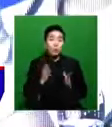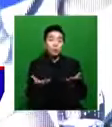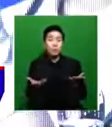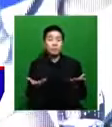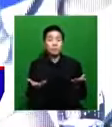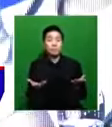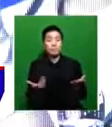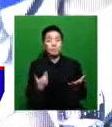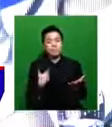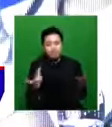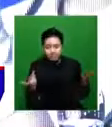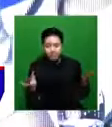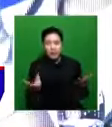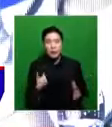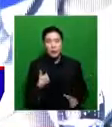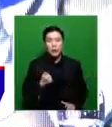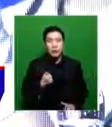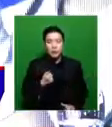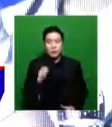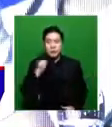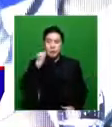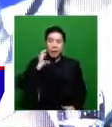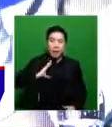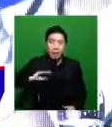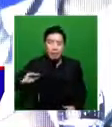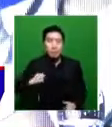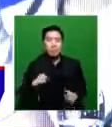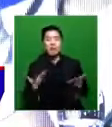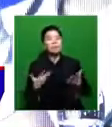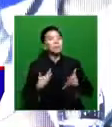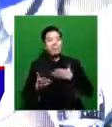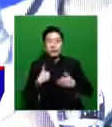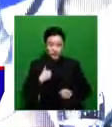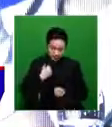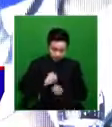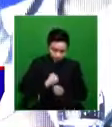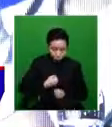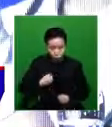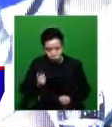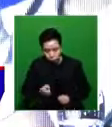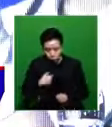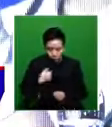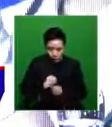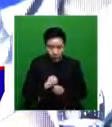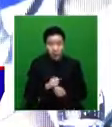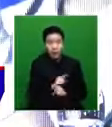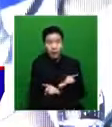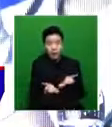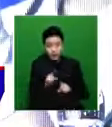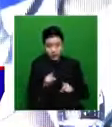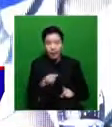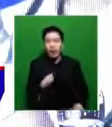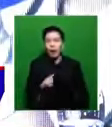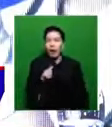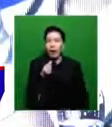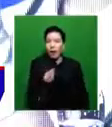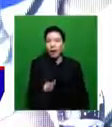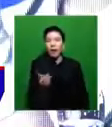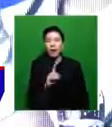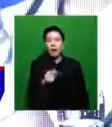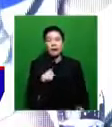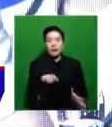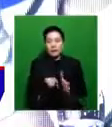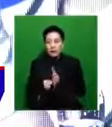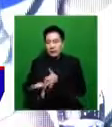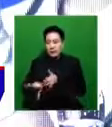ไม่ต้องอาจจะอดเดินทางกลับบ้านนะครับต้องทำงานตามปกติแต่ว่าสิ่งที่เราจะได้มาคือเราจะไม่ติด